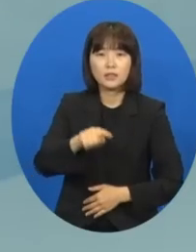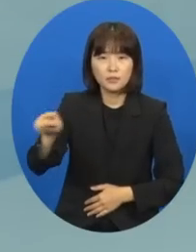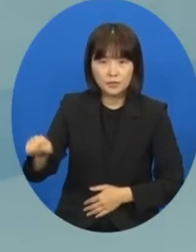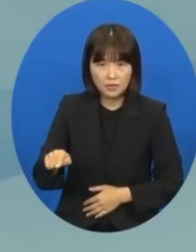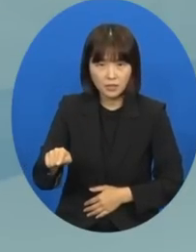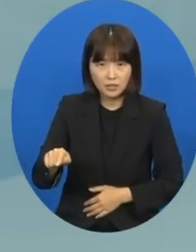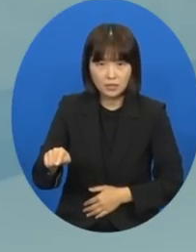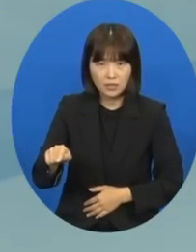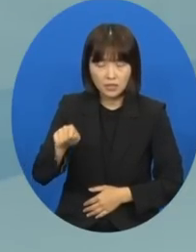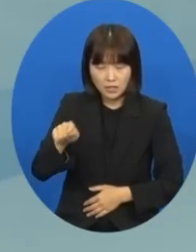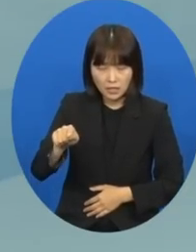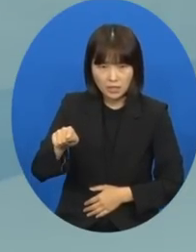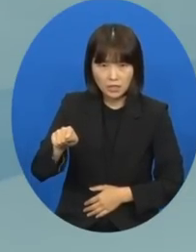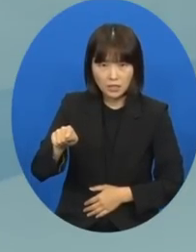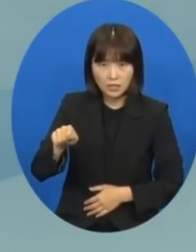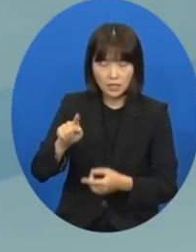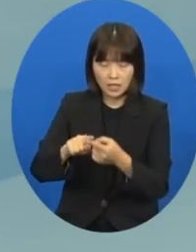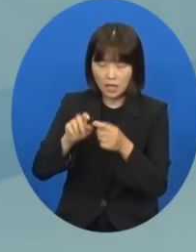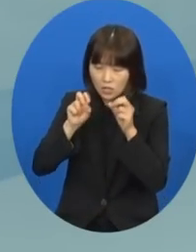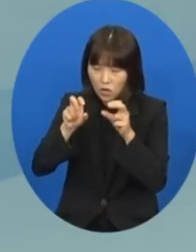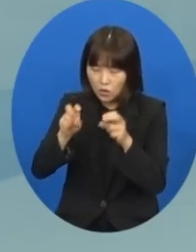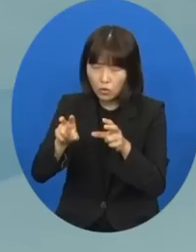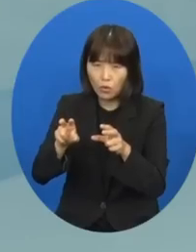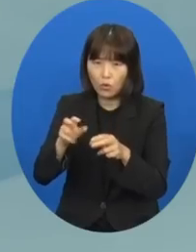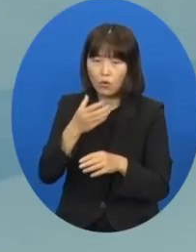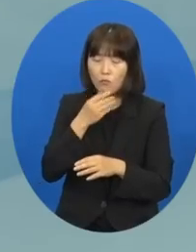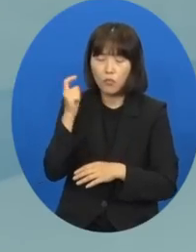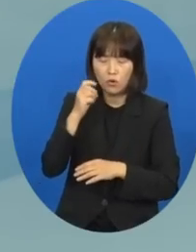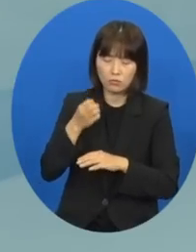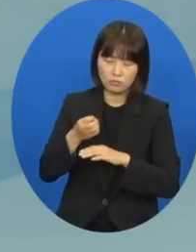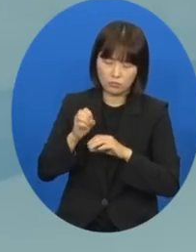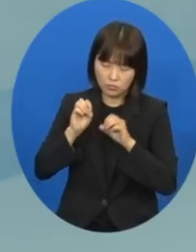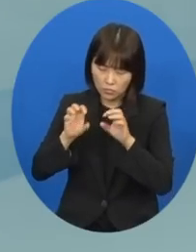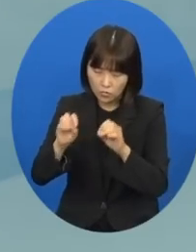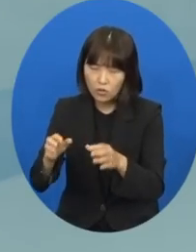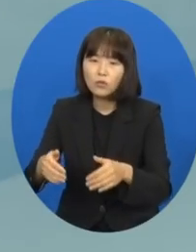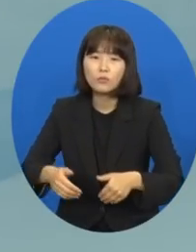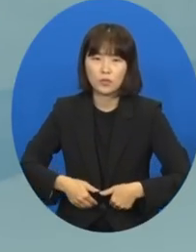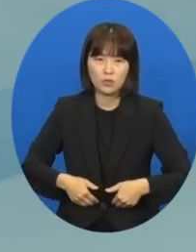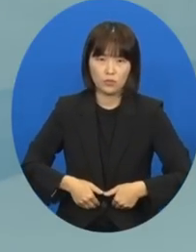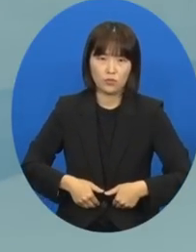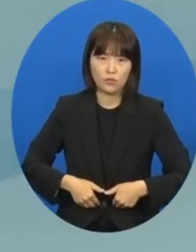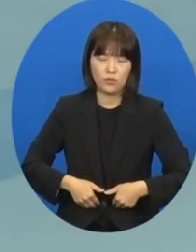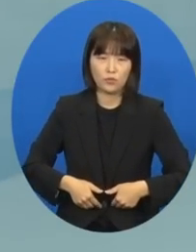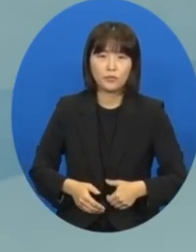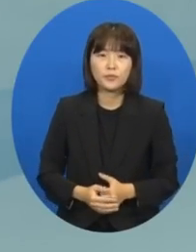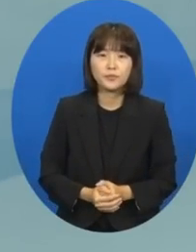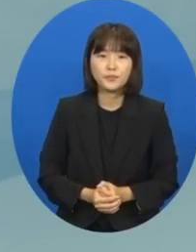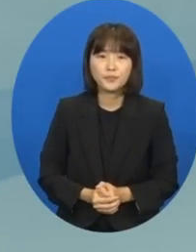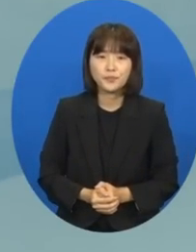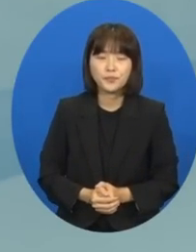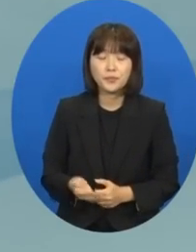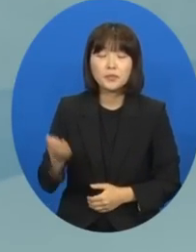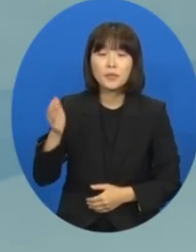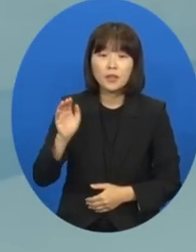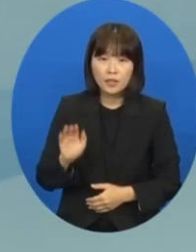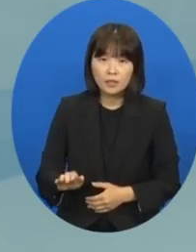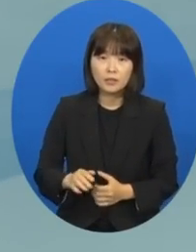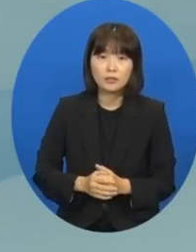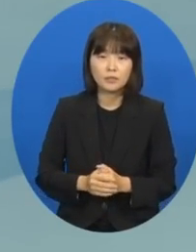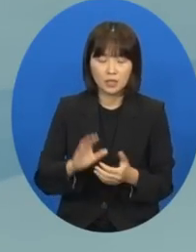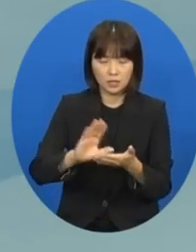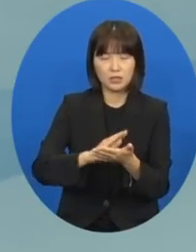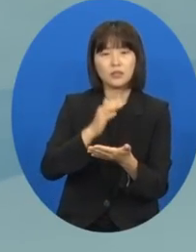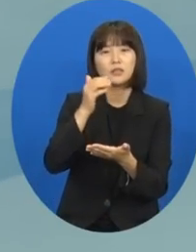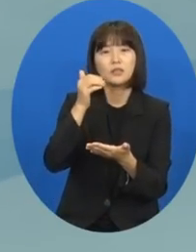선교 그리고 복음은 전해져야 되고 우리가 그것을 위해서 지금도 기도하고 있는 바로 이유입니다. 하지만